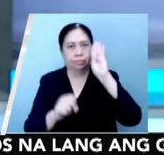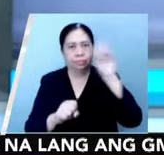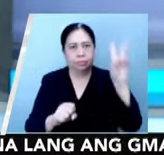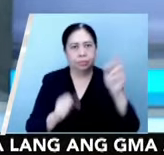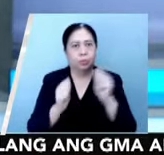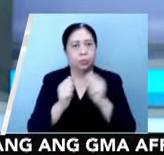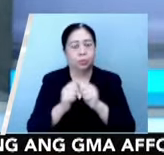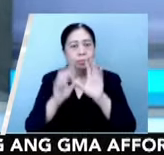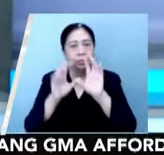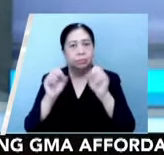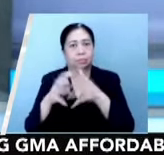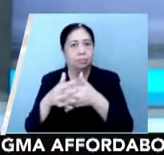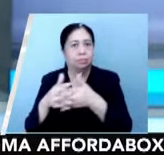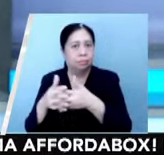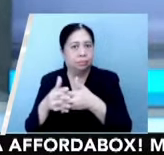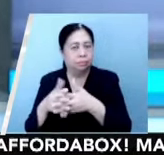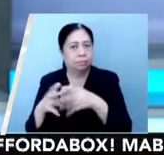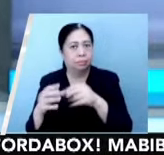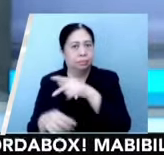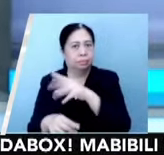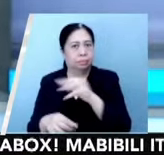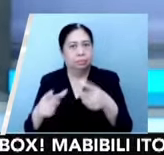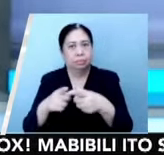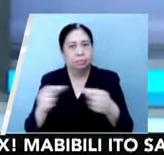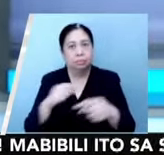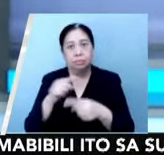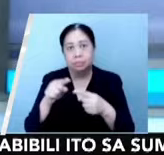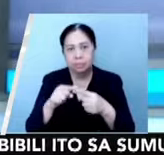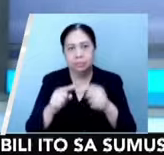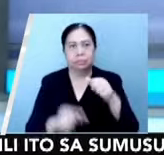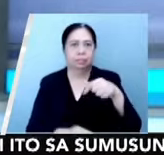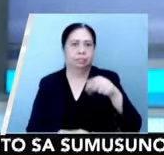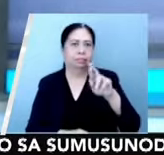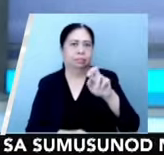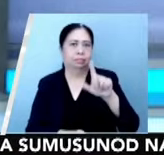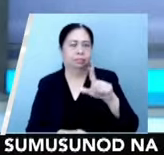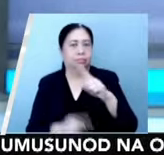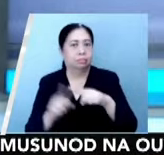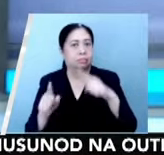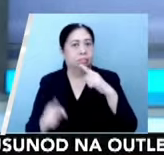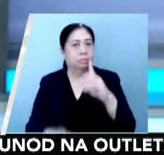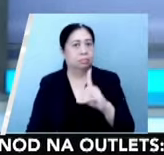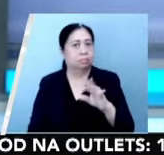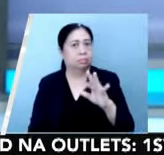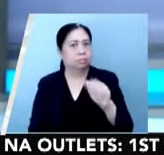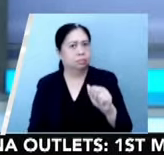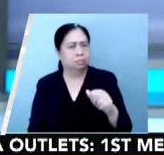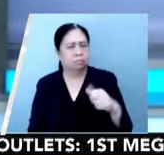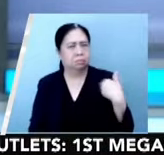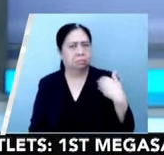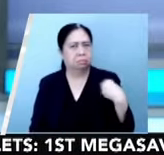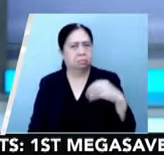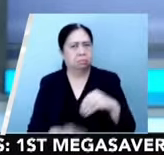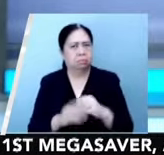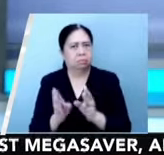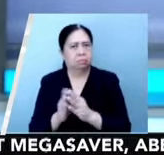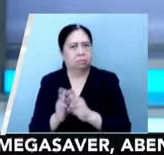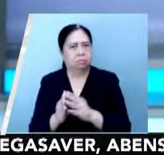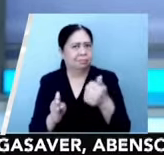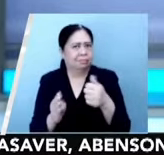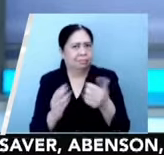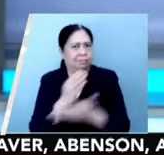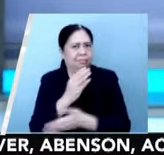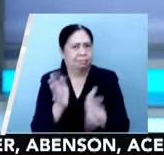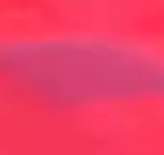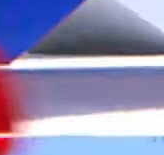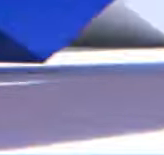ng Amerika at Prime Minister ng Japan sa Abril. Pero, gitang Foreign Affairs Department, hindi nakadirekta ang pulong sa anumang bansa.